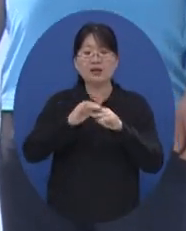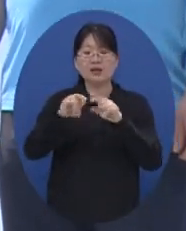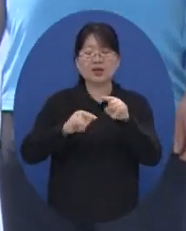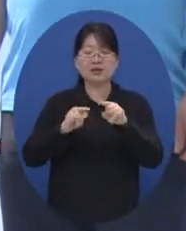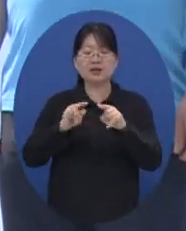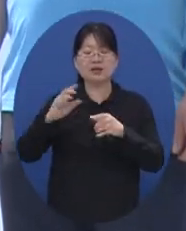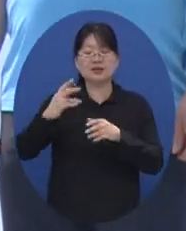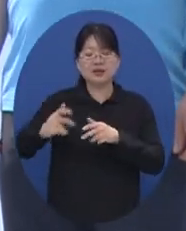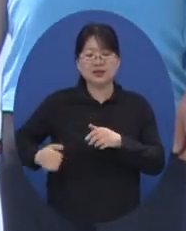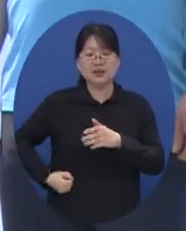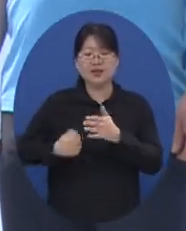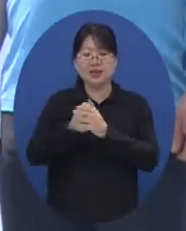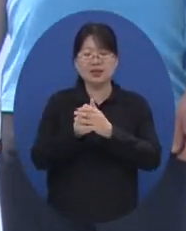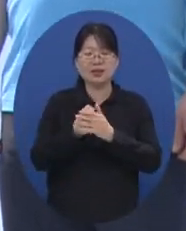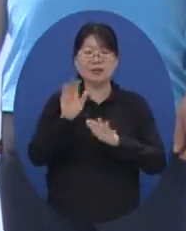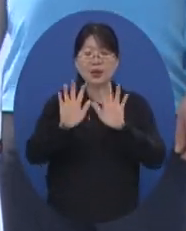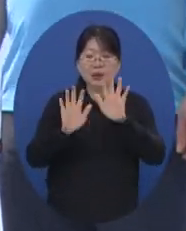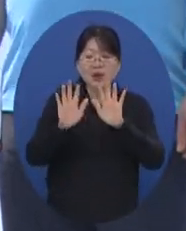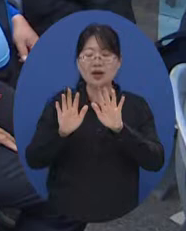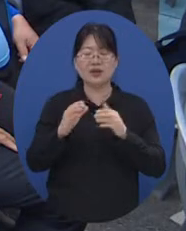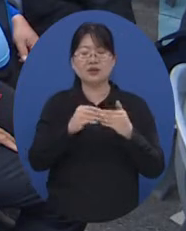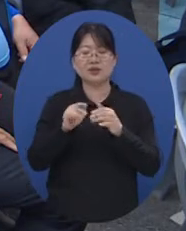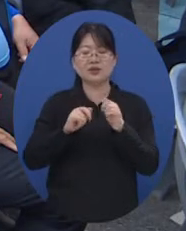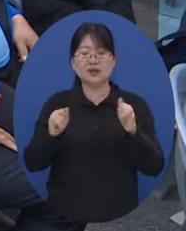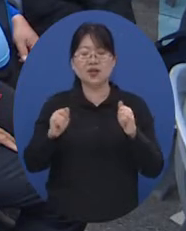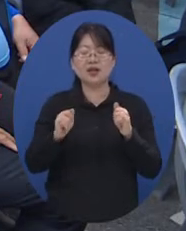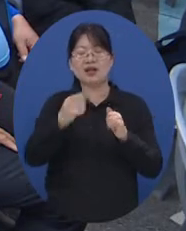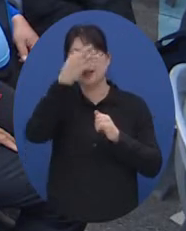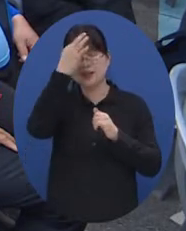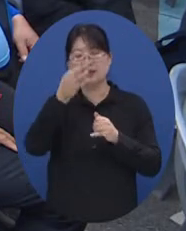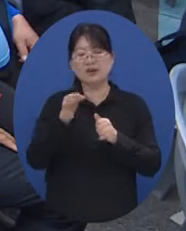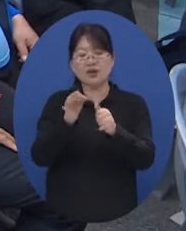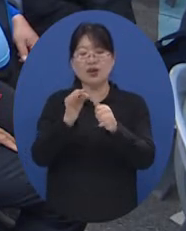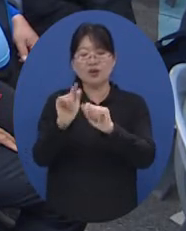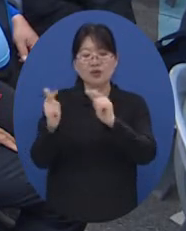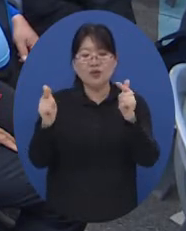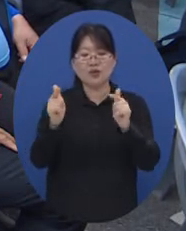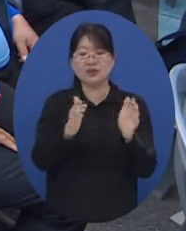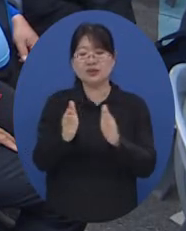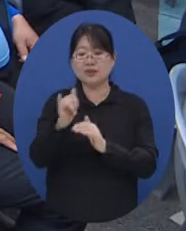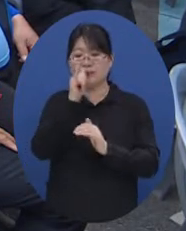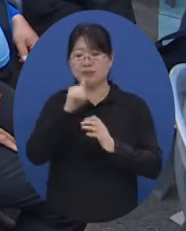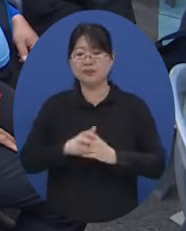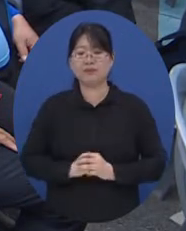퍼포먼스, 농촌 지도자 회원 재능 경연 등의 행사가 진행됐습니다.